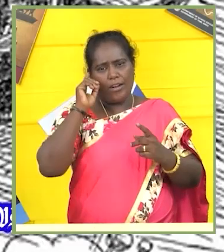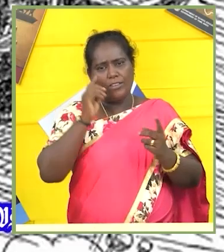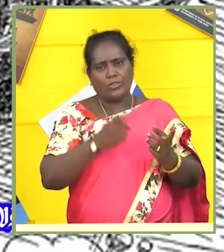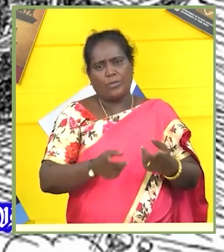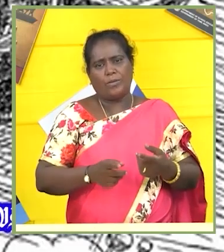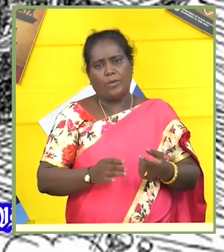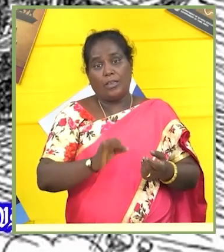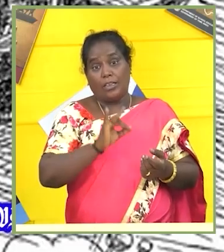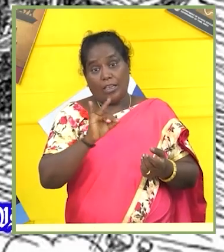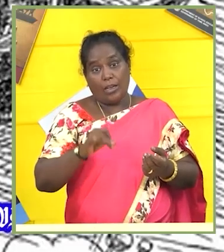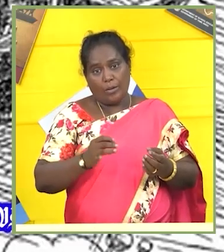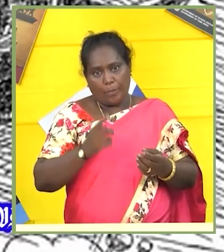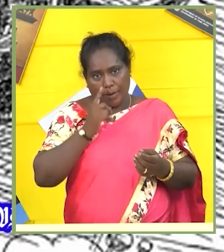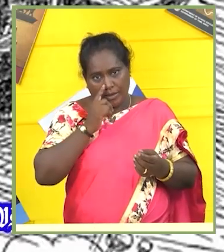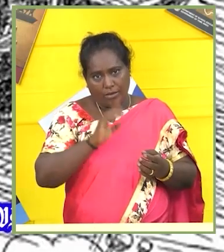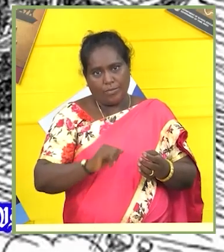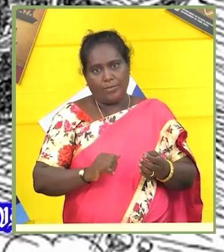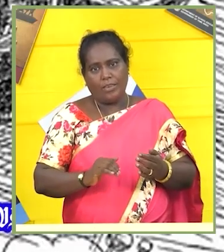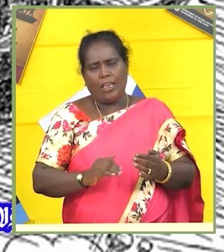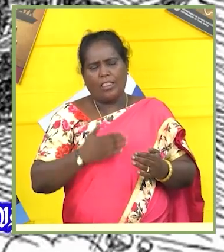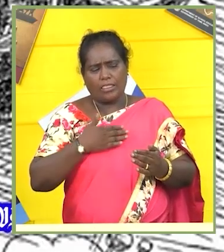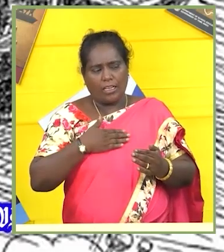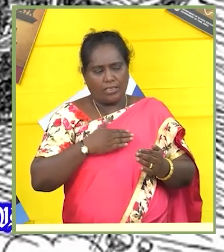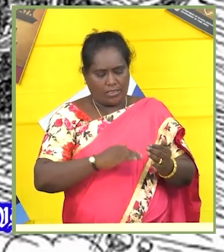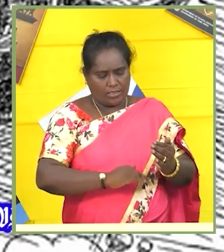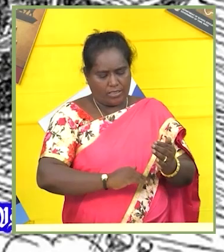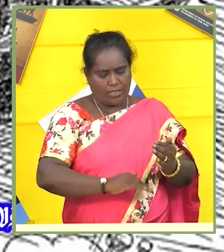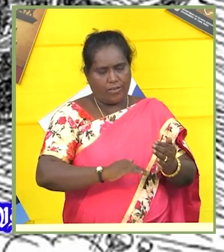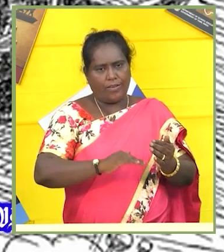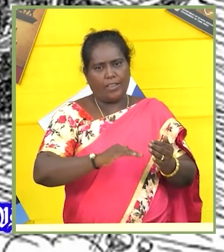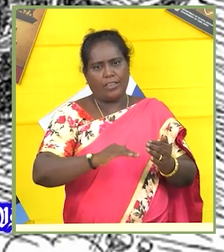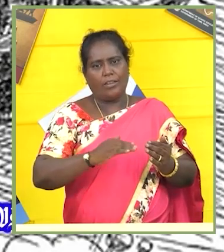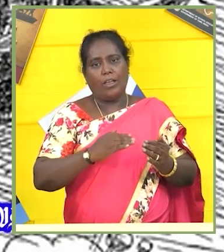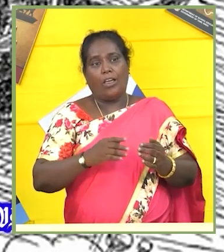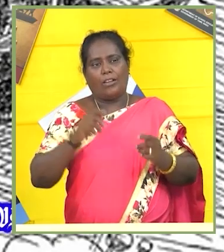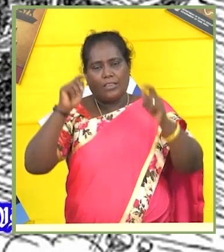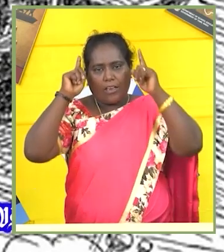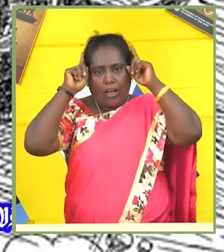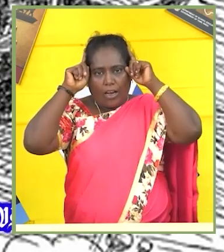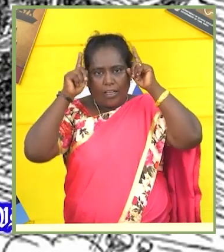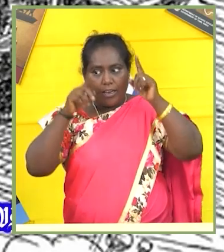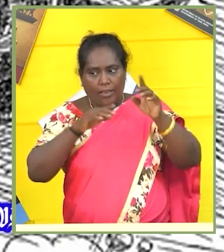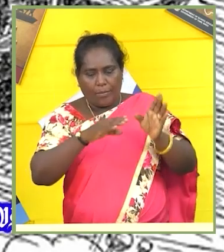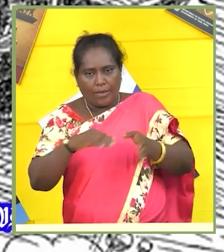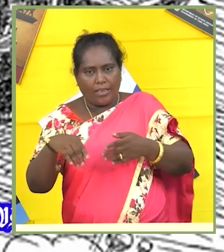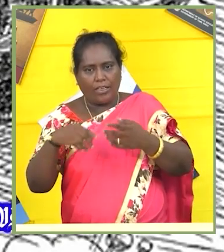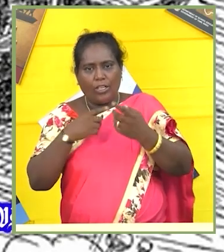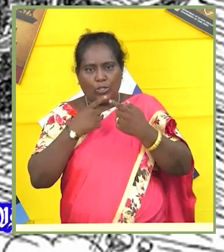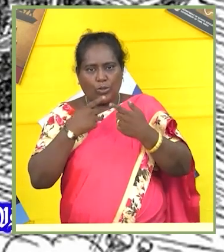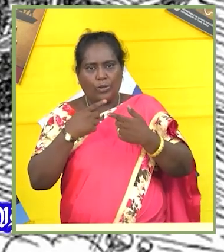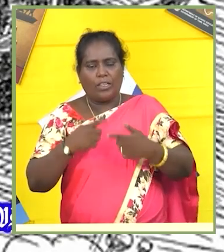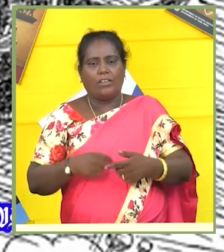சரி, இலக்கியங்களில் மட்டும்தான் இருக்கான்னா, இலக்கண நூல், அதாவது இலக்கண நூல்களுள் ஒன்றான புறப்பொருள் வெண்பா